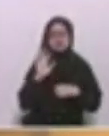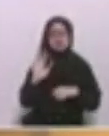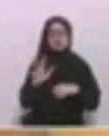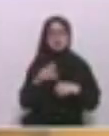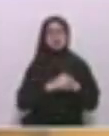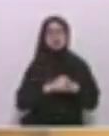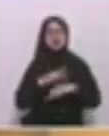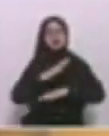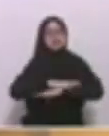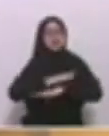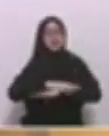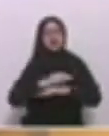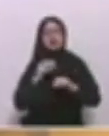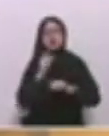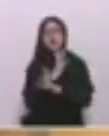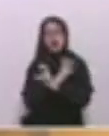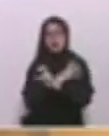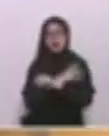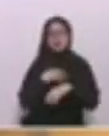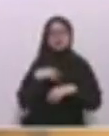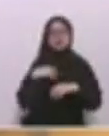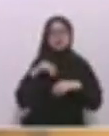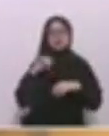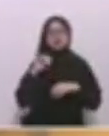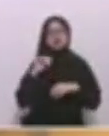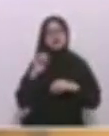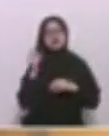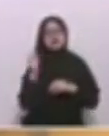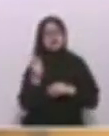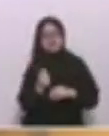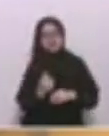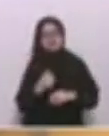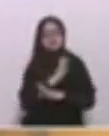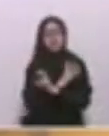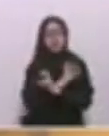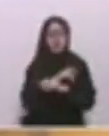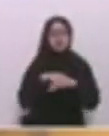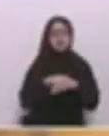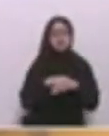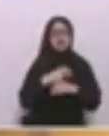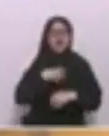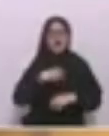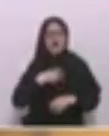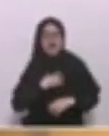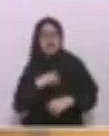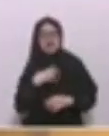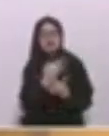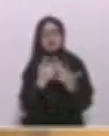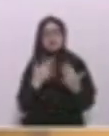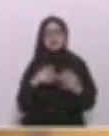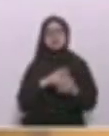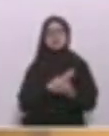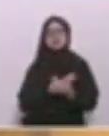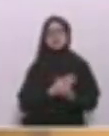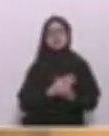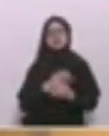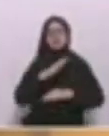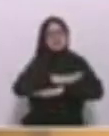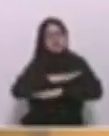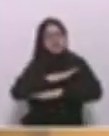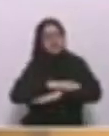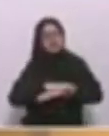menjaga morwali ini menjaga investasi morawali ini menjaga hak-hak rakyat kita tentu salahsatunya jalan adalah kita bagaimana